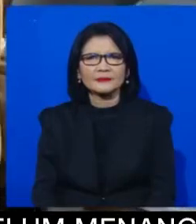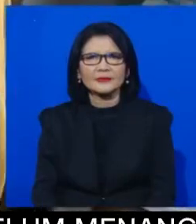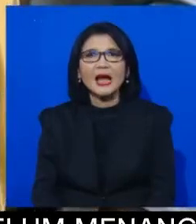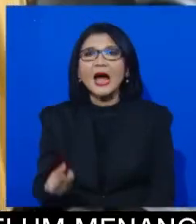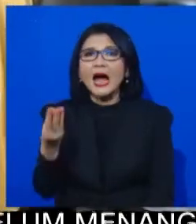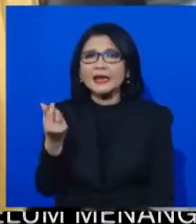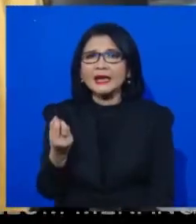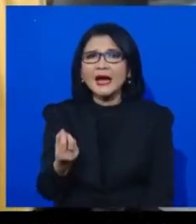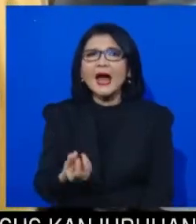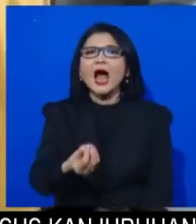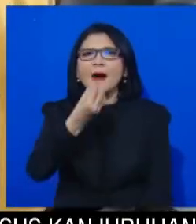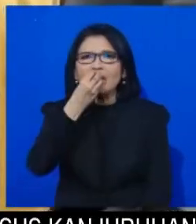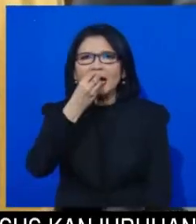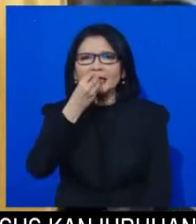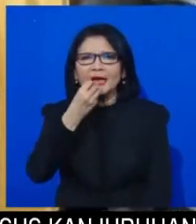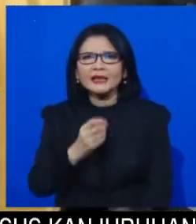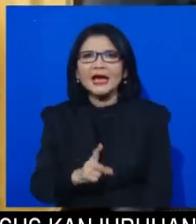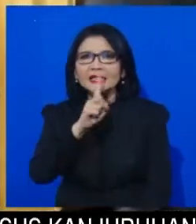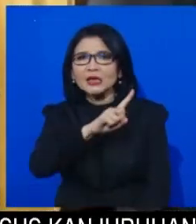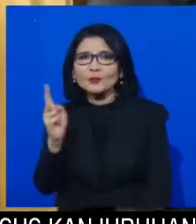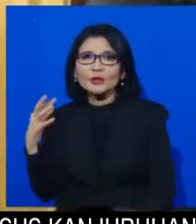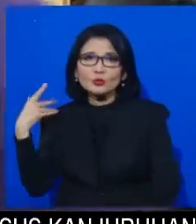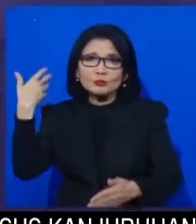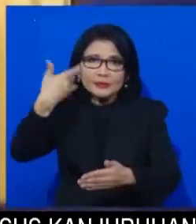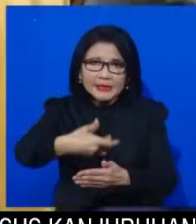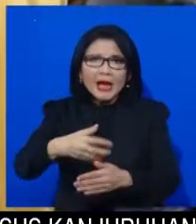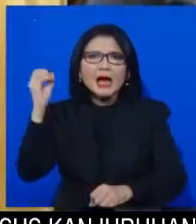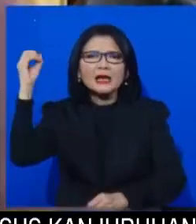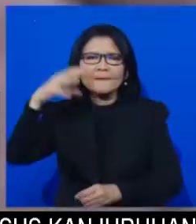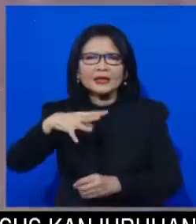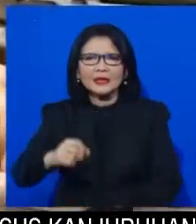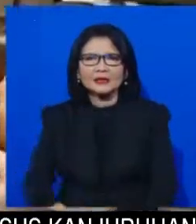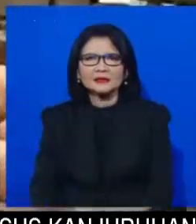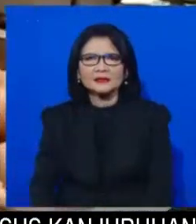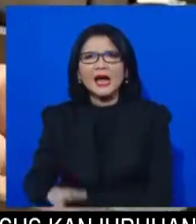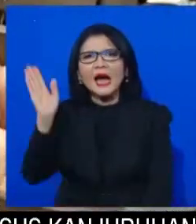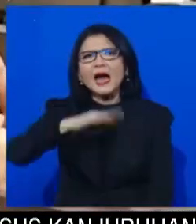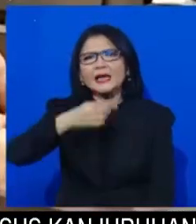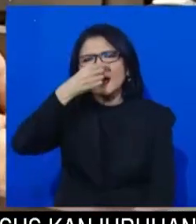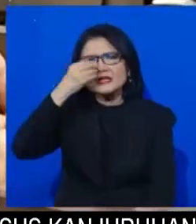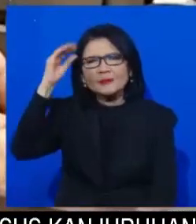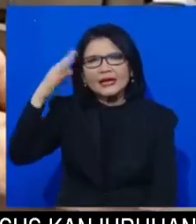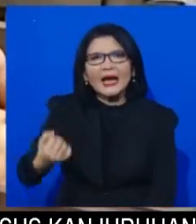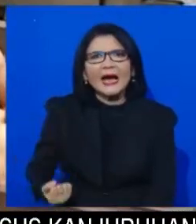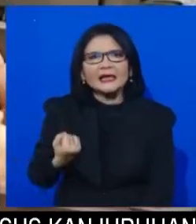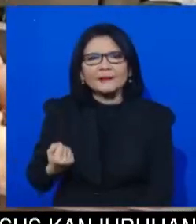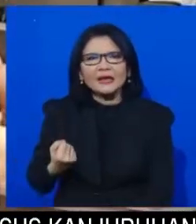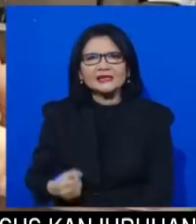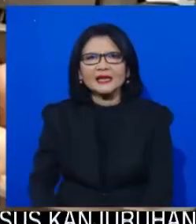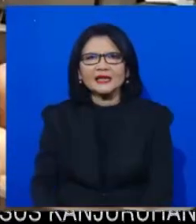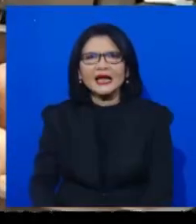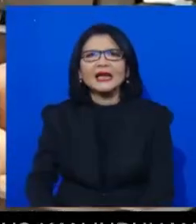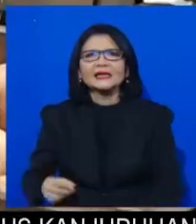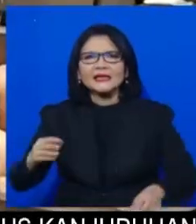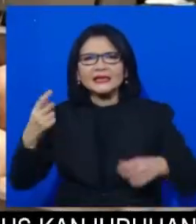Harga sejumlah bahan pangan naik sepekan jelang Ramadan. Terpantau Kamis pagi di Pasar Induk Banjarnegara, Jawa